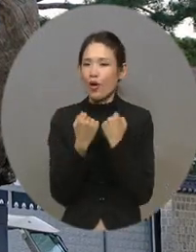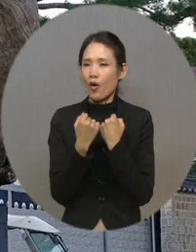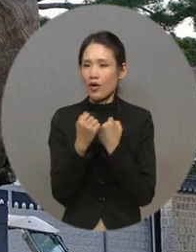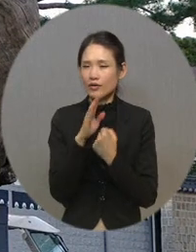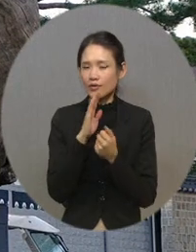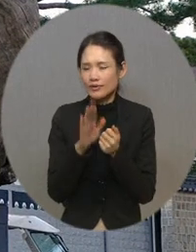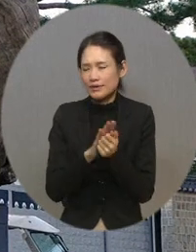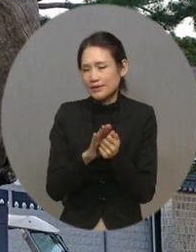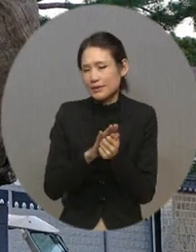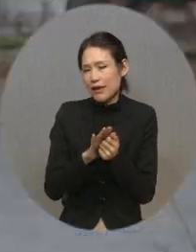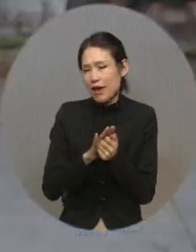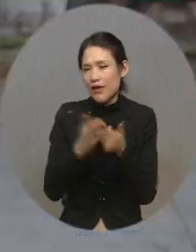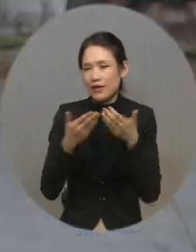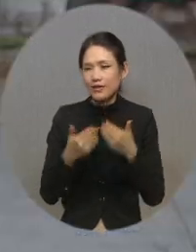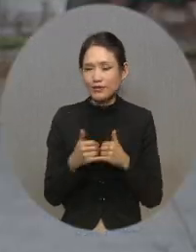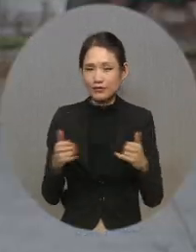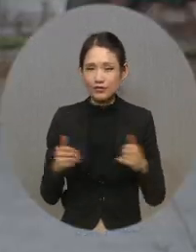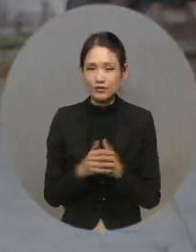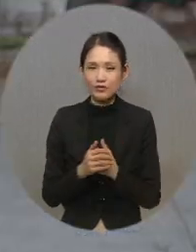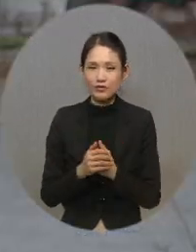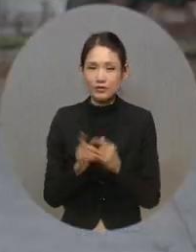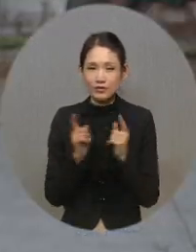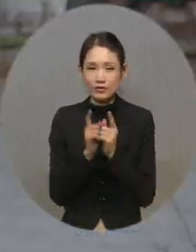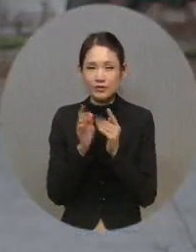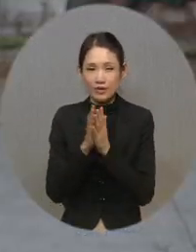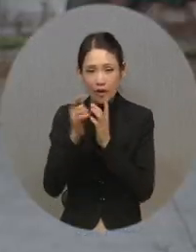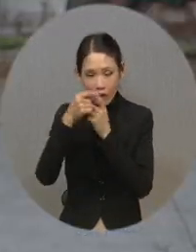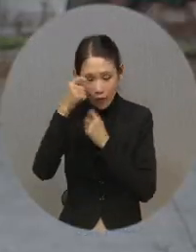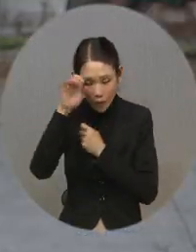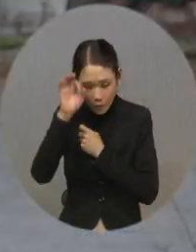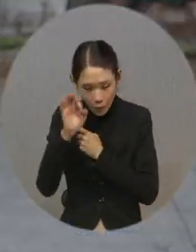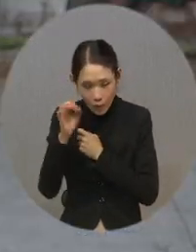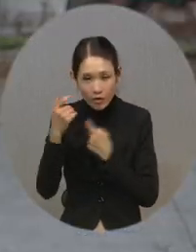너무 친절하셨고요. 직접 눈에 선명히 보이는 듯한